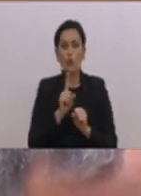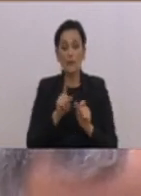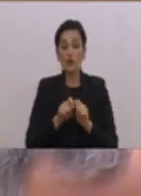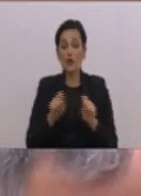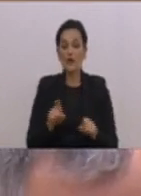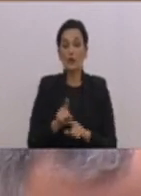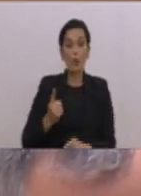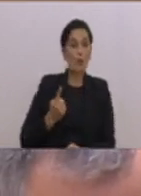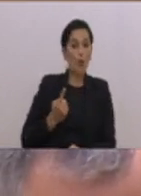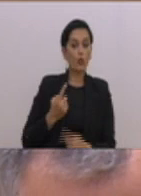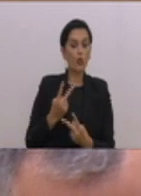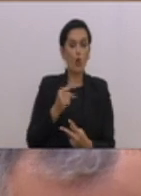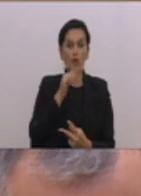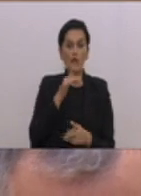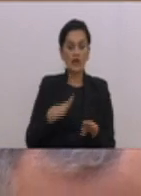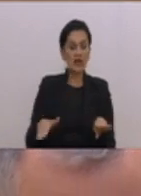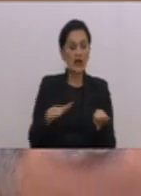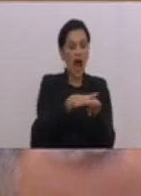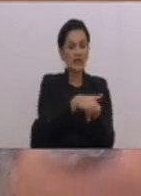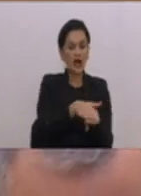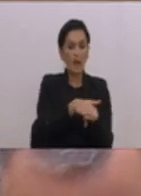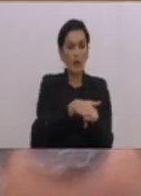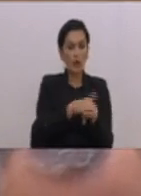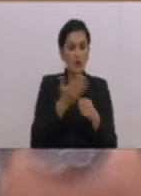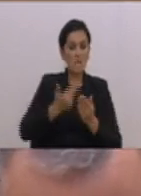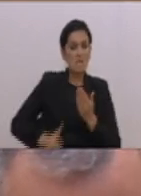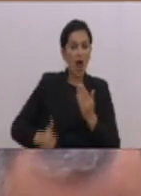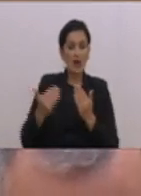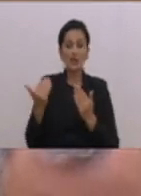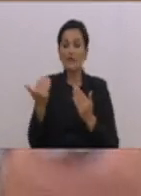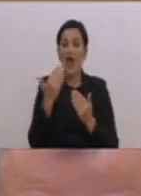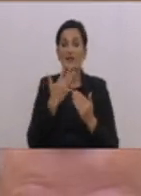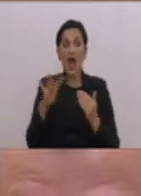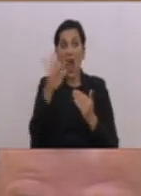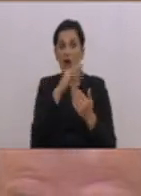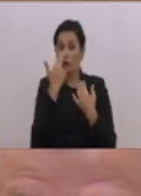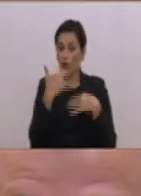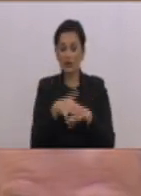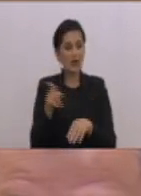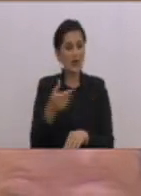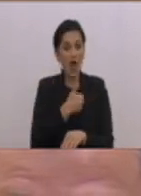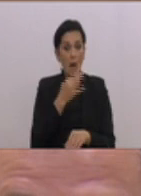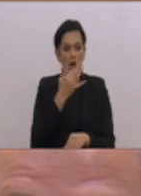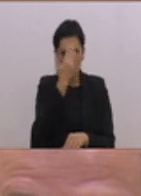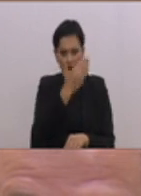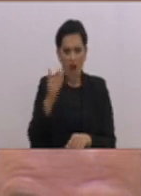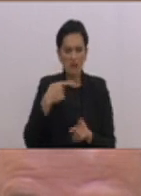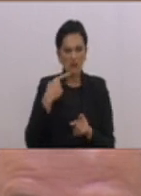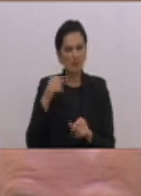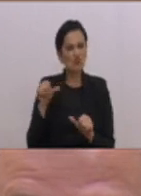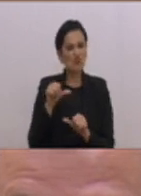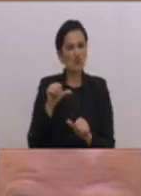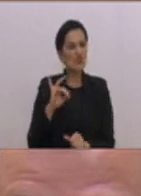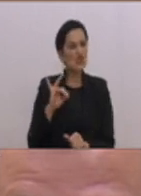რომ გადაიფაროს ის მარცხი, თქვენ არ ინტეგრაცია არ გინდათ და ხალხმა ის კი არ თქვას, რომ რა ცუდია, რომ ეს